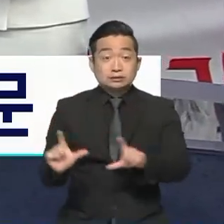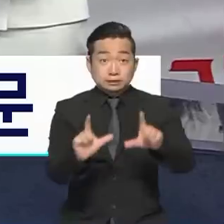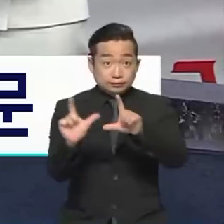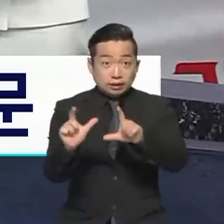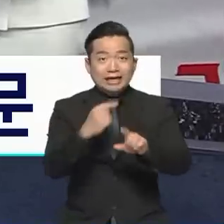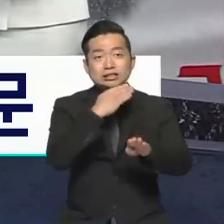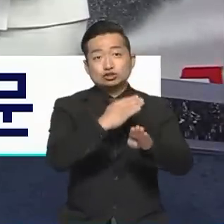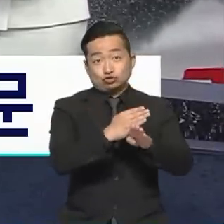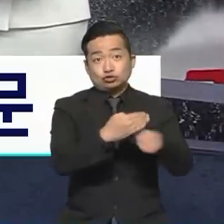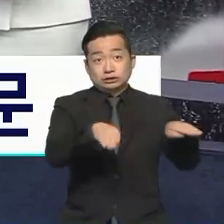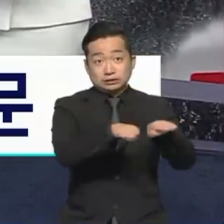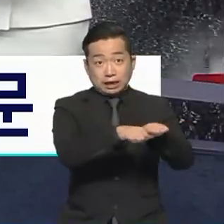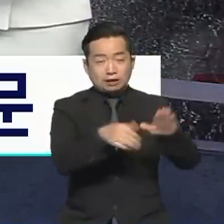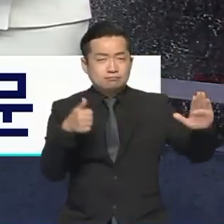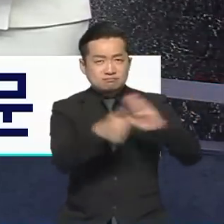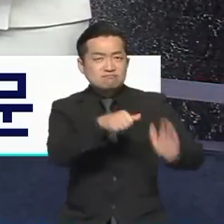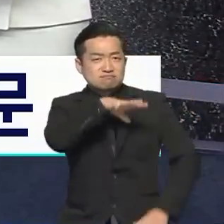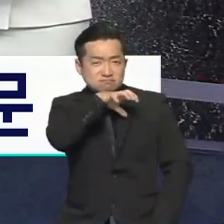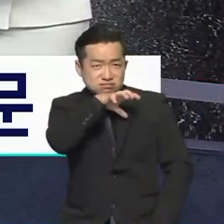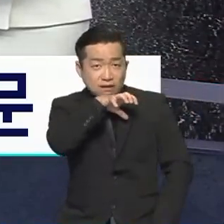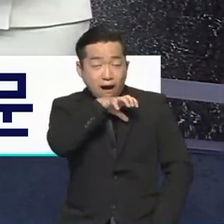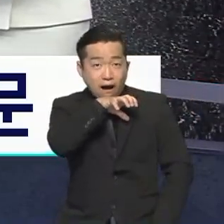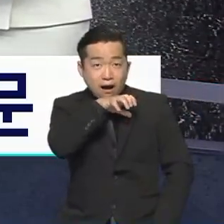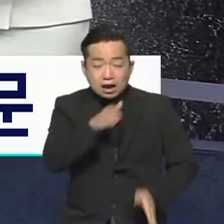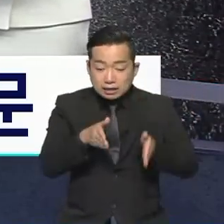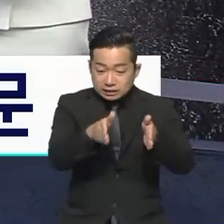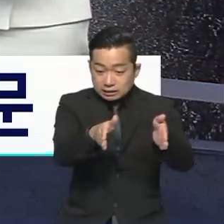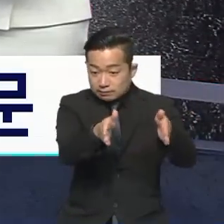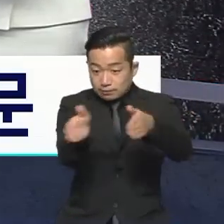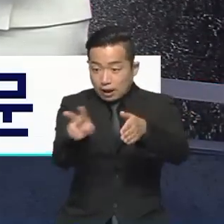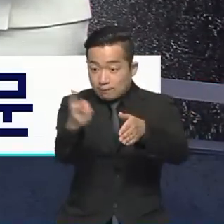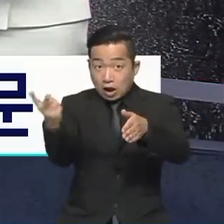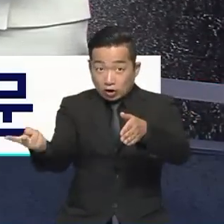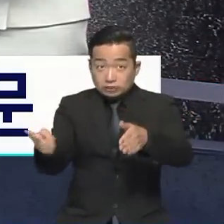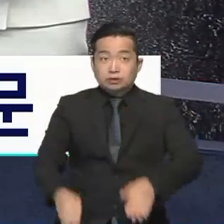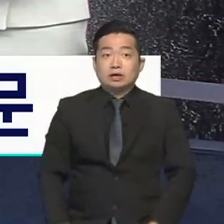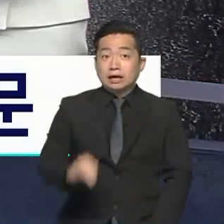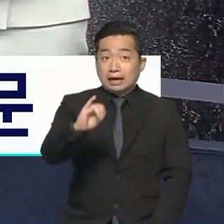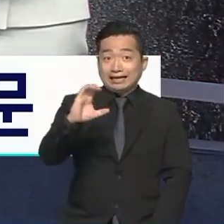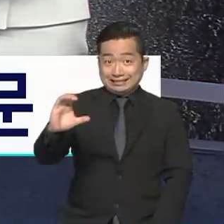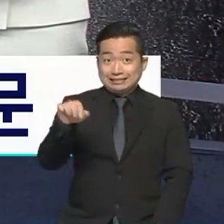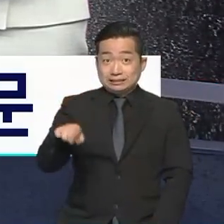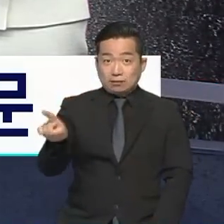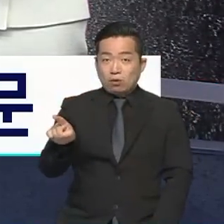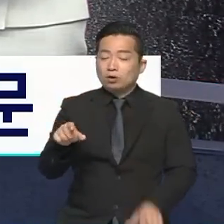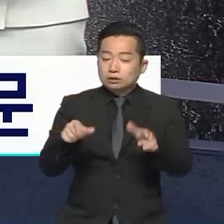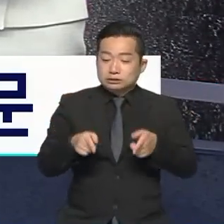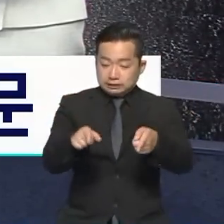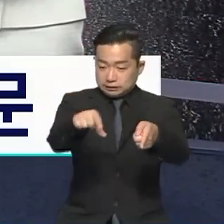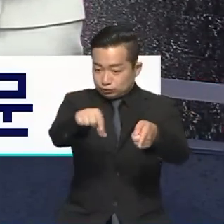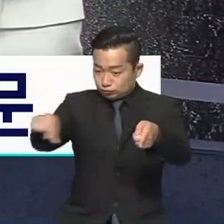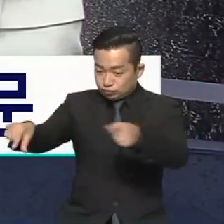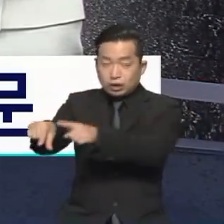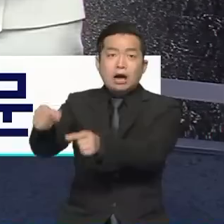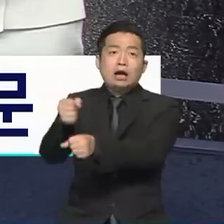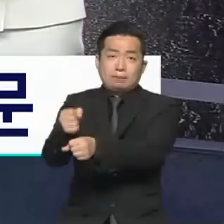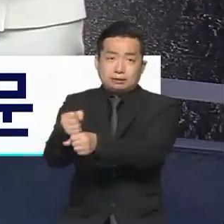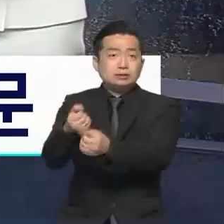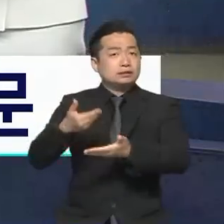항의 방문했습니다. 변경된 노선에 따라 IC, 즉 나들목이 있는 고속도로를 추진해달라는